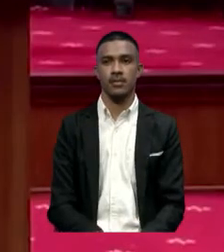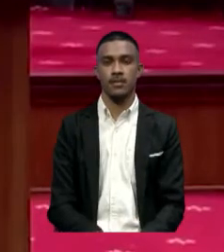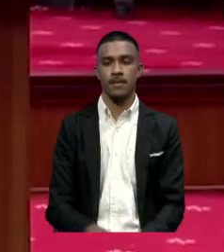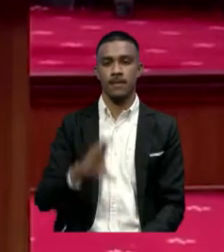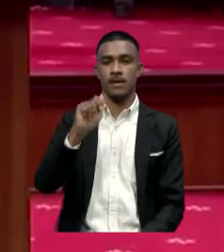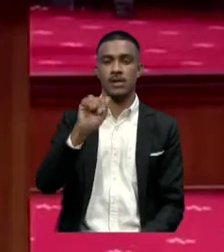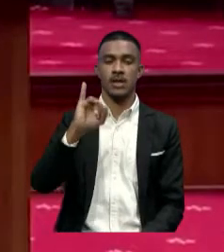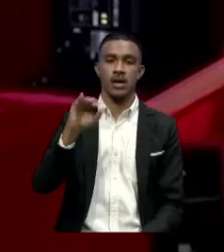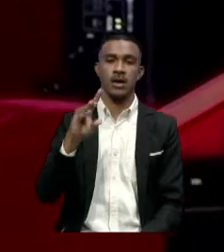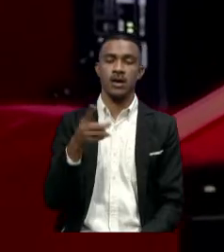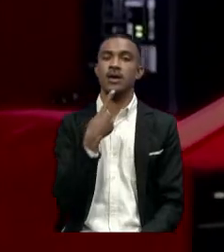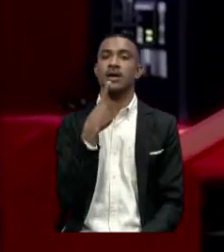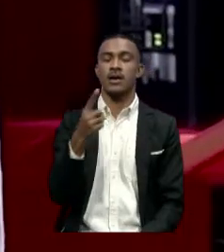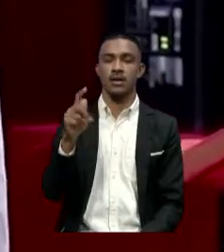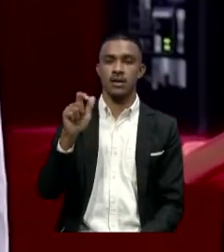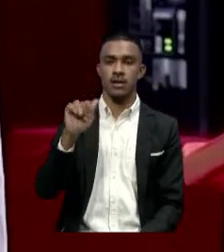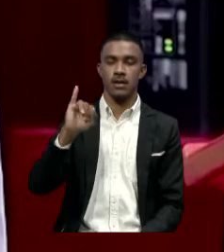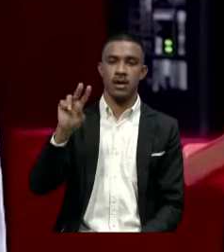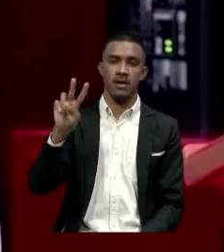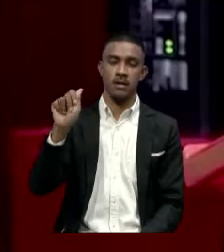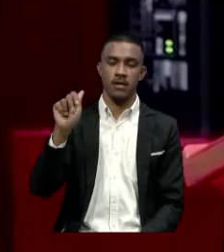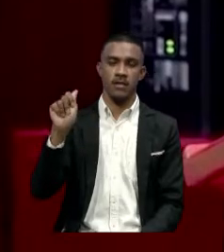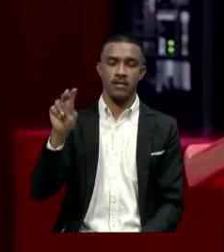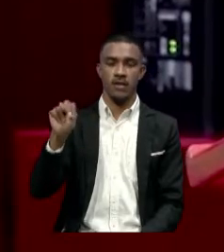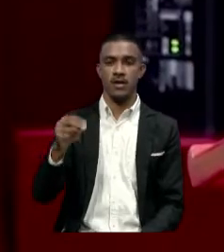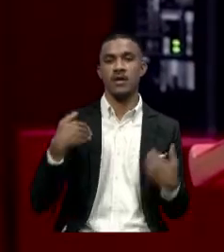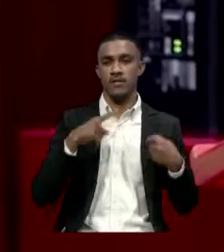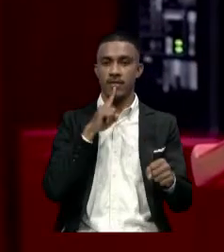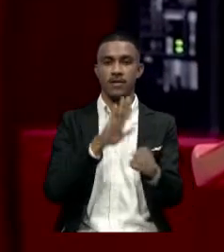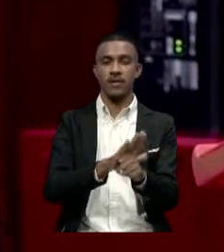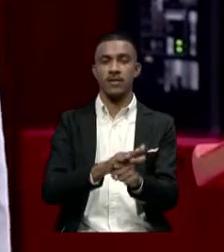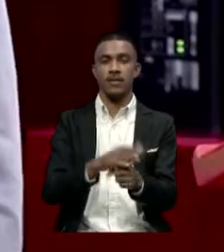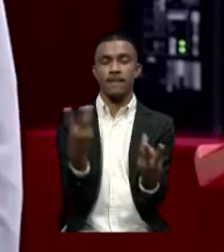hateten, Taiwan iha compromisso ato mantém estatuto quo ha leo Taiwan,